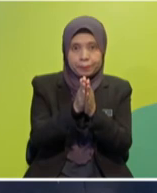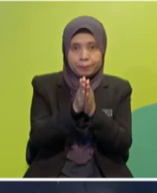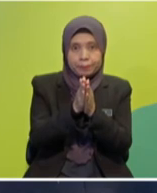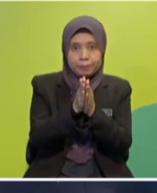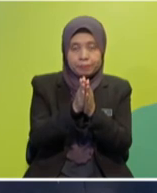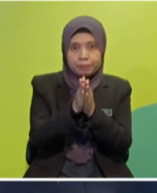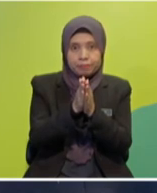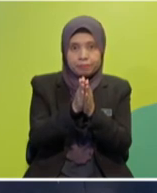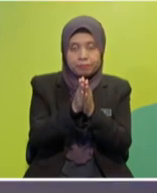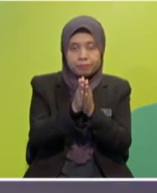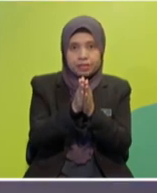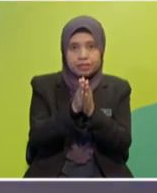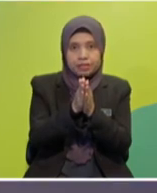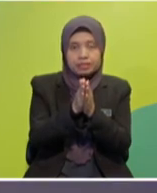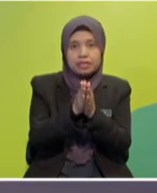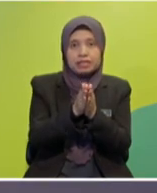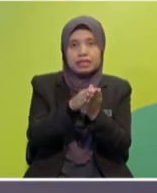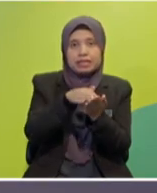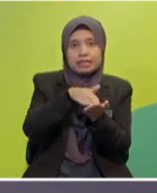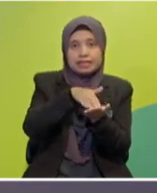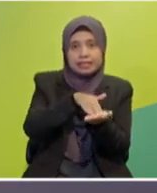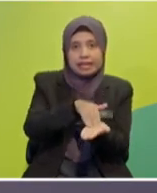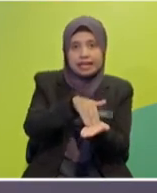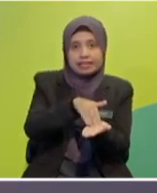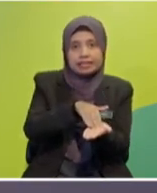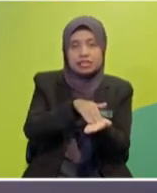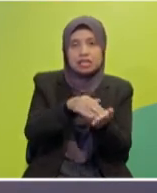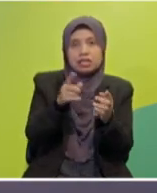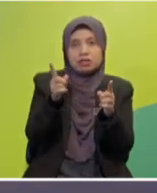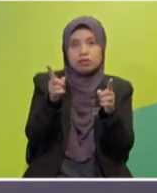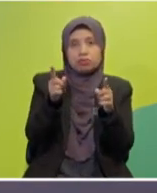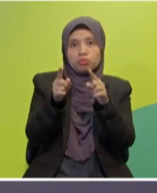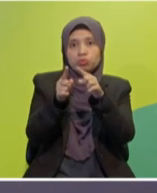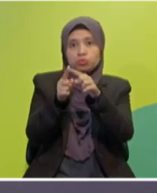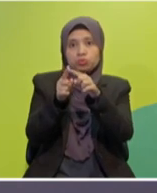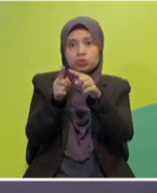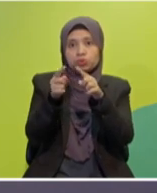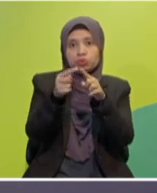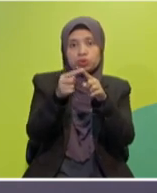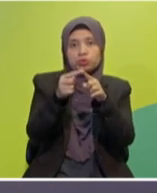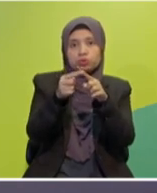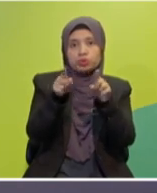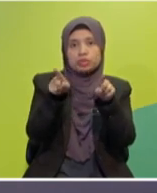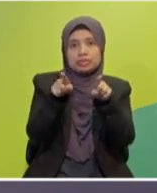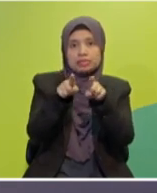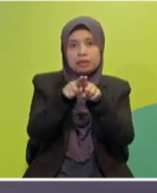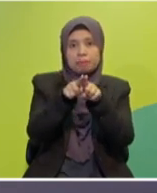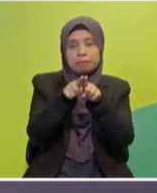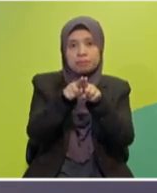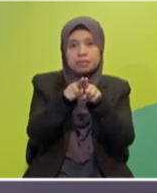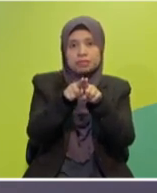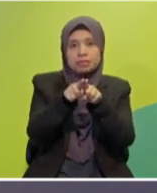bahagian tepi. Tekan, kena kemas tekan. Ni, cikgu. Bucu ke bucu bertemu. Bucu ke bucu kena sama supaya kita